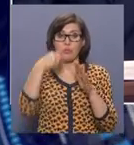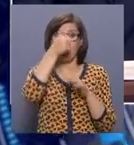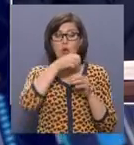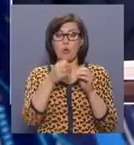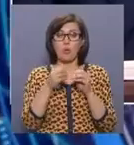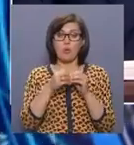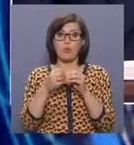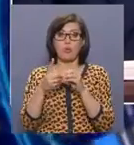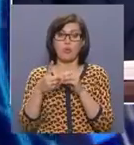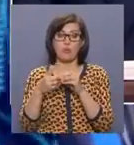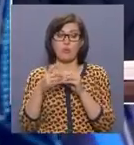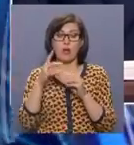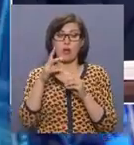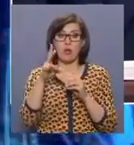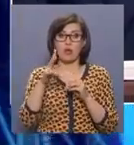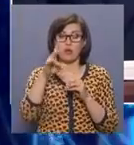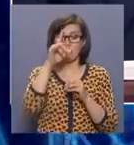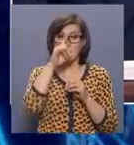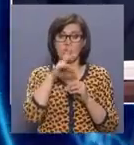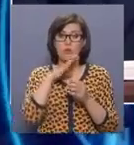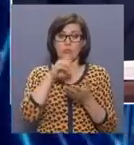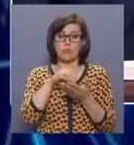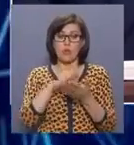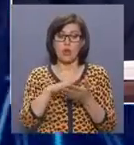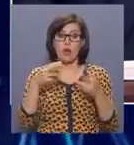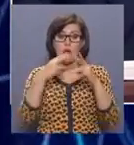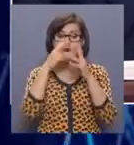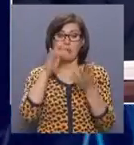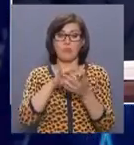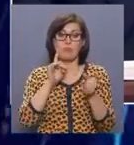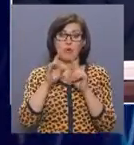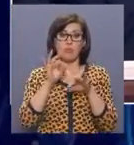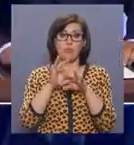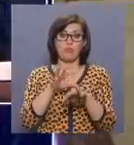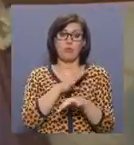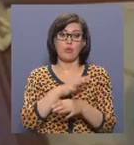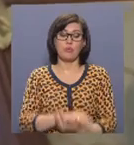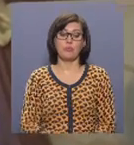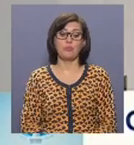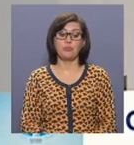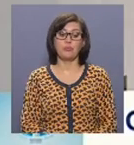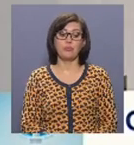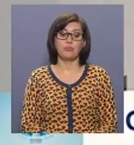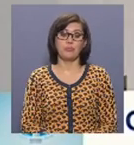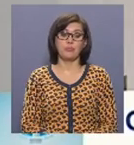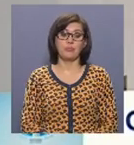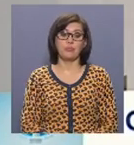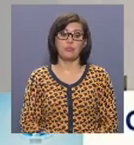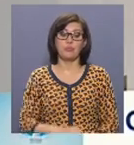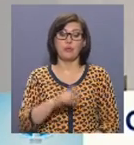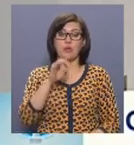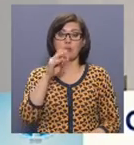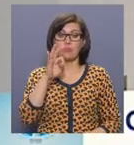10-шы және 11-ші қазанына белгіленді. Отырыс Астана қаласында өтеді. Экстремизм и